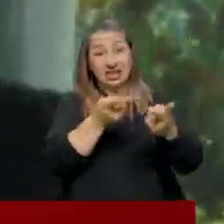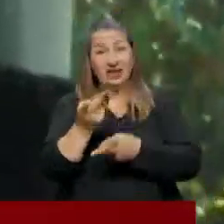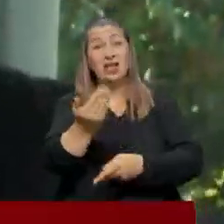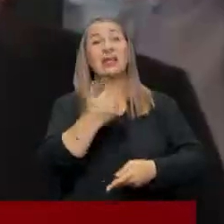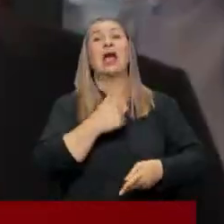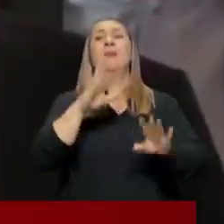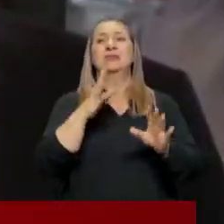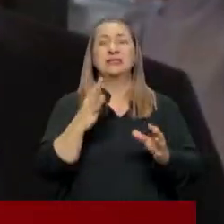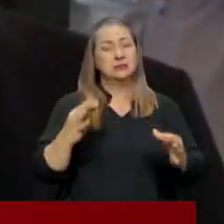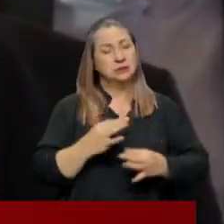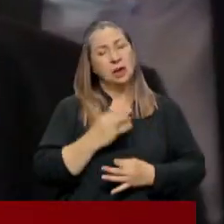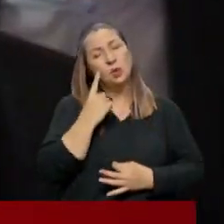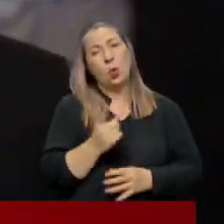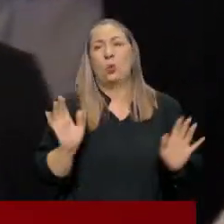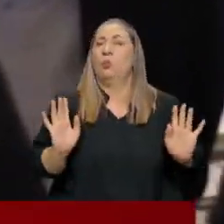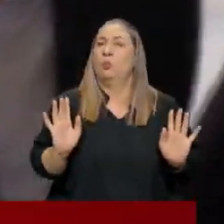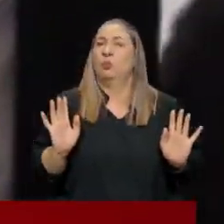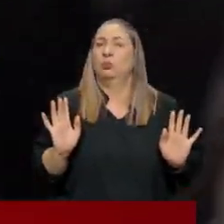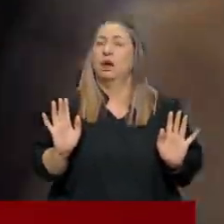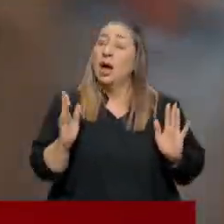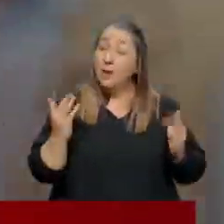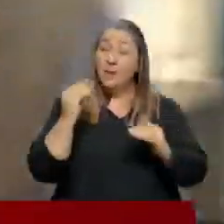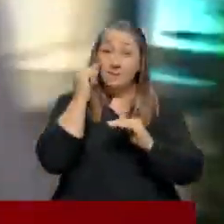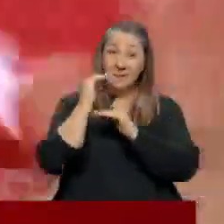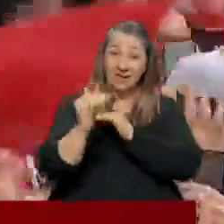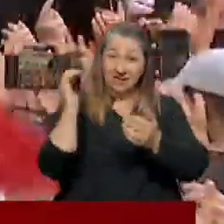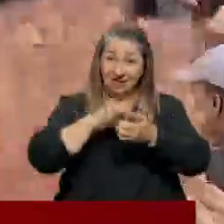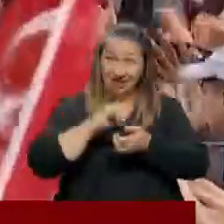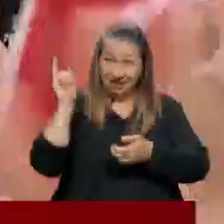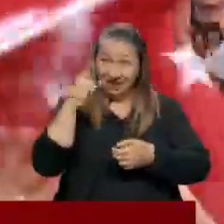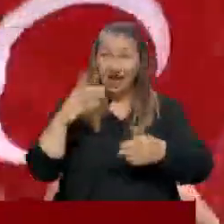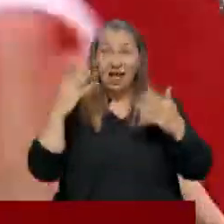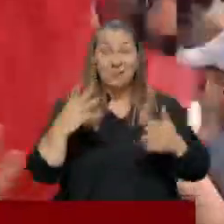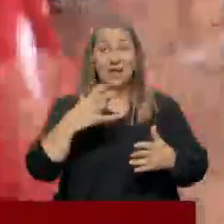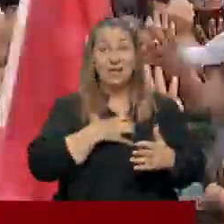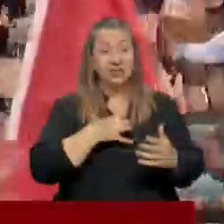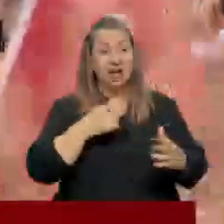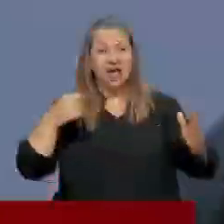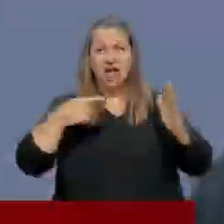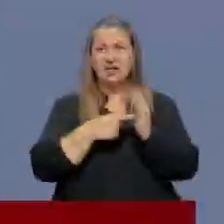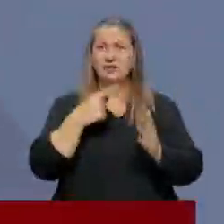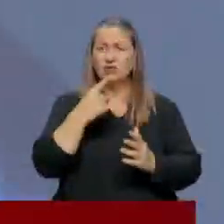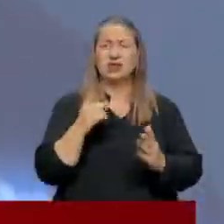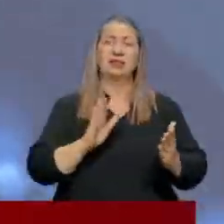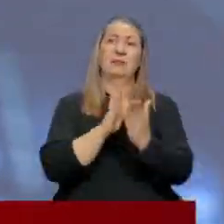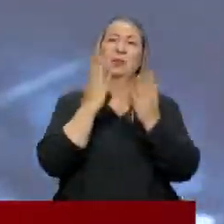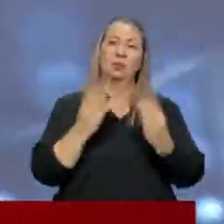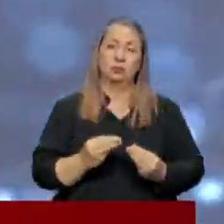davetine icabet etmemesi ne saygı duyuyorum dedi ama Hey millet ittifakı liderliğini hem de kendisine de falan sözlerine tepki